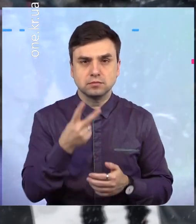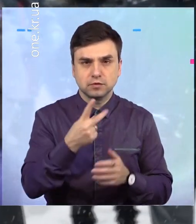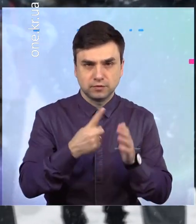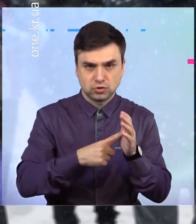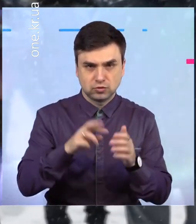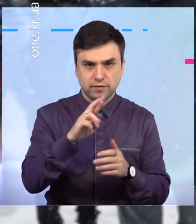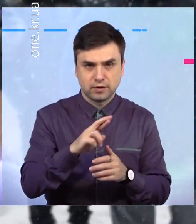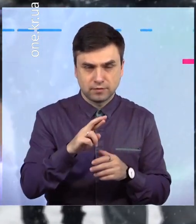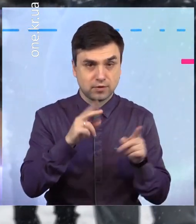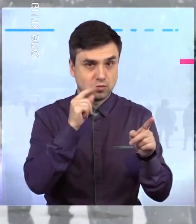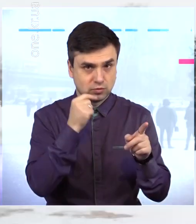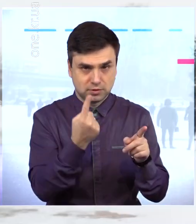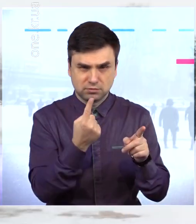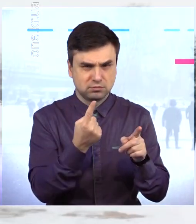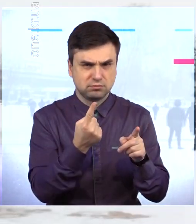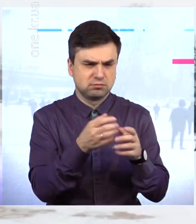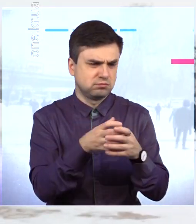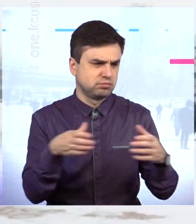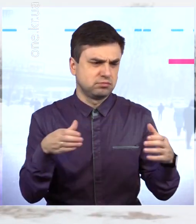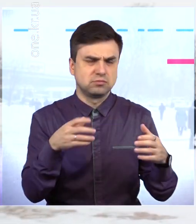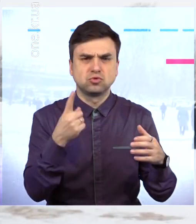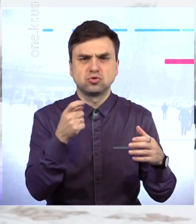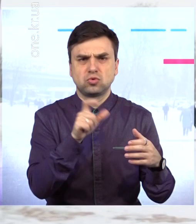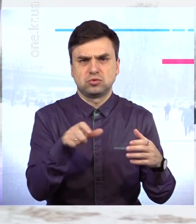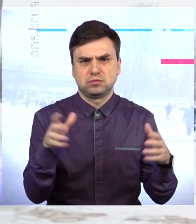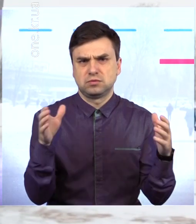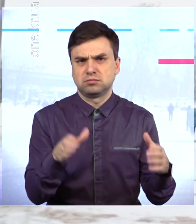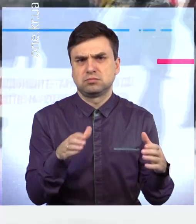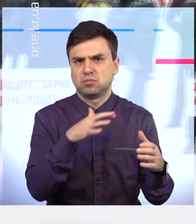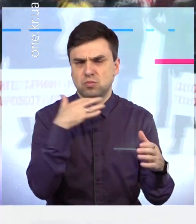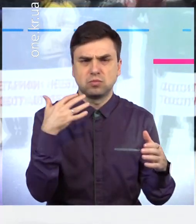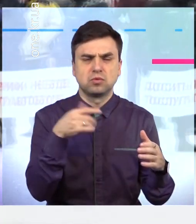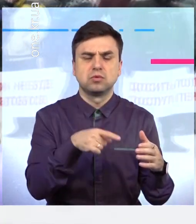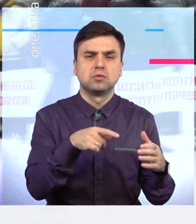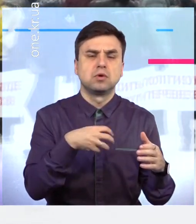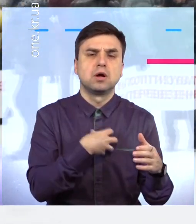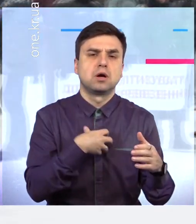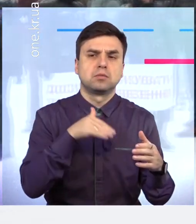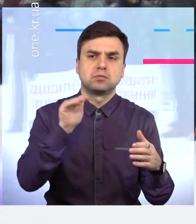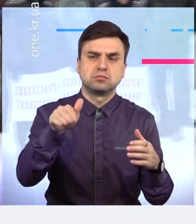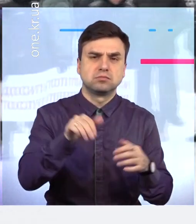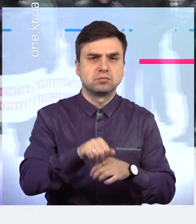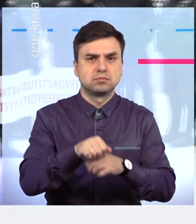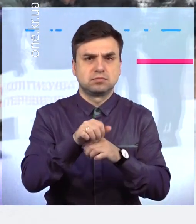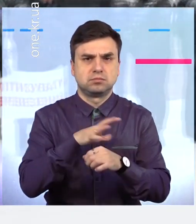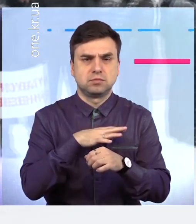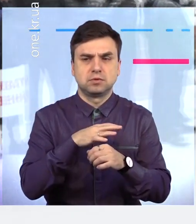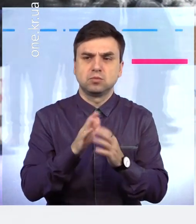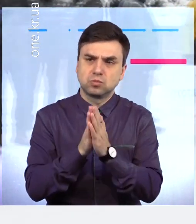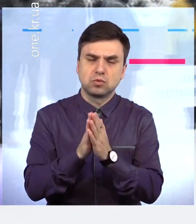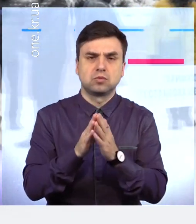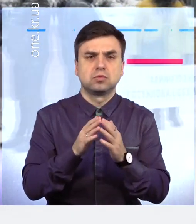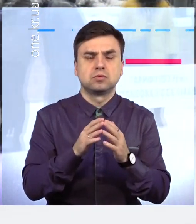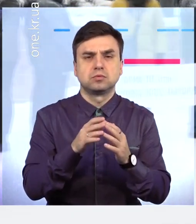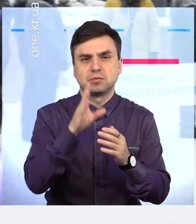та ще до сотні криворізьких перевізників вийшли під мерію на так званий попереджувальний протест, аби вартість проїзду підняли принаймні до 10 гривень.